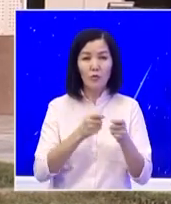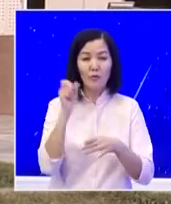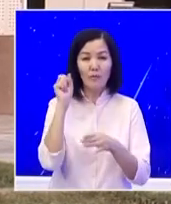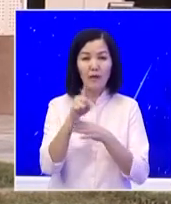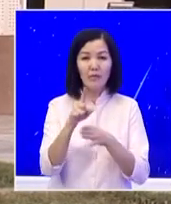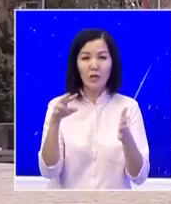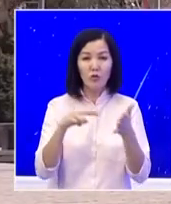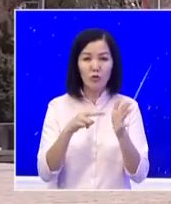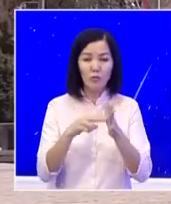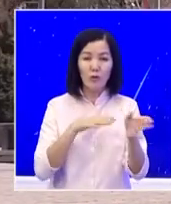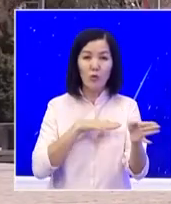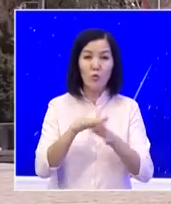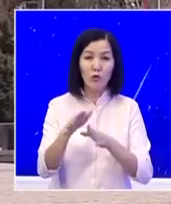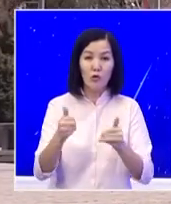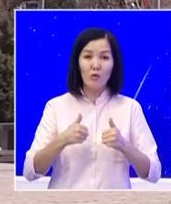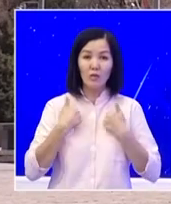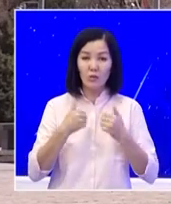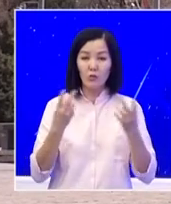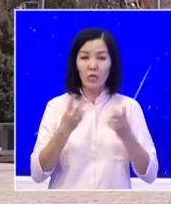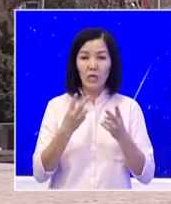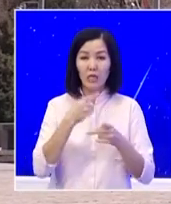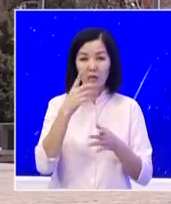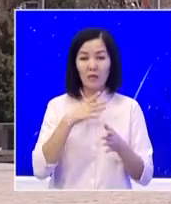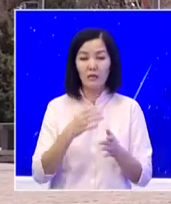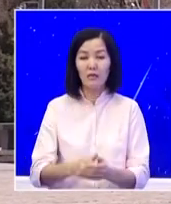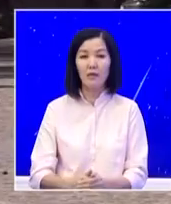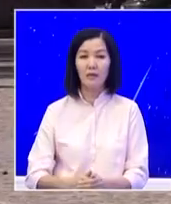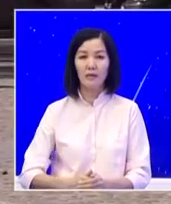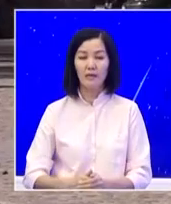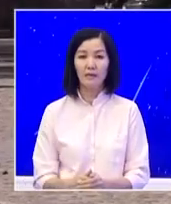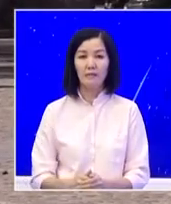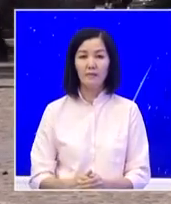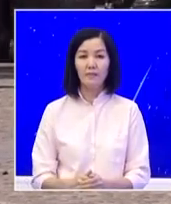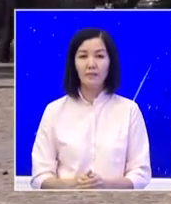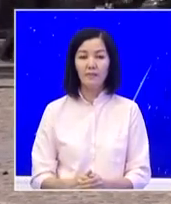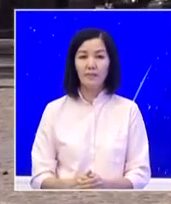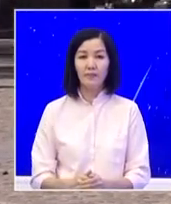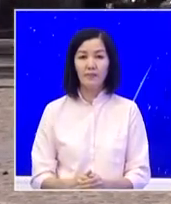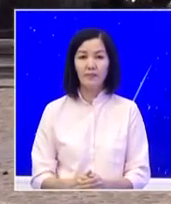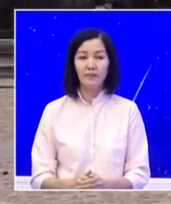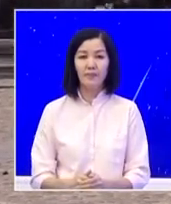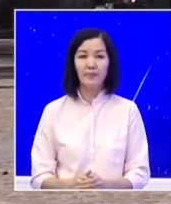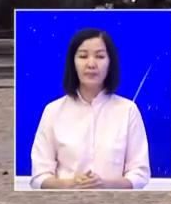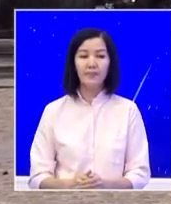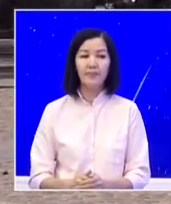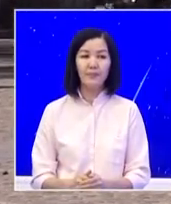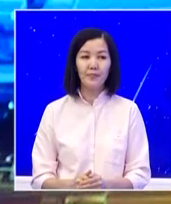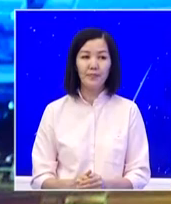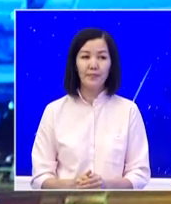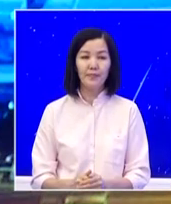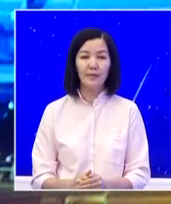мақсат міндеттерді орындауға құлшындырды. Алмат Хамид, Жаслан Шынгенже, Жетісу телеарнасы, Талдықорған.